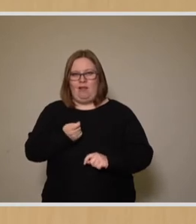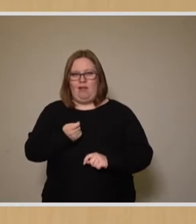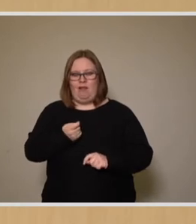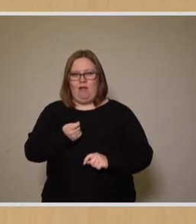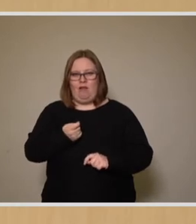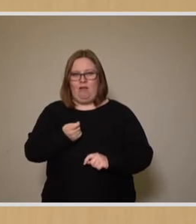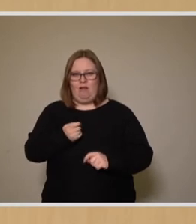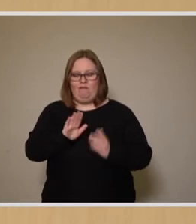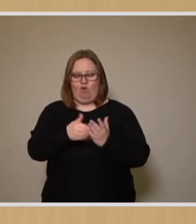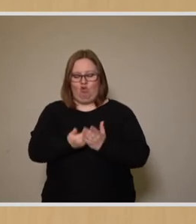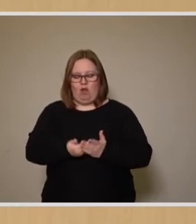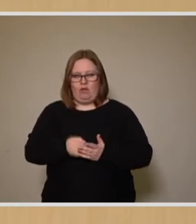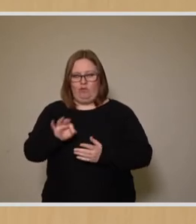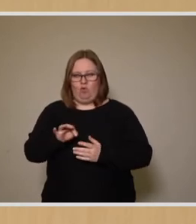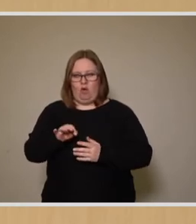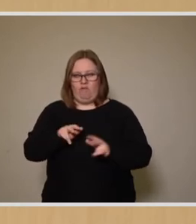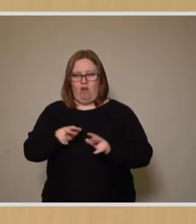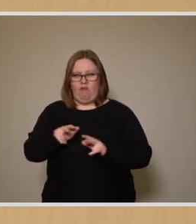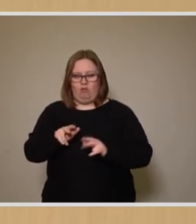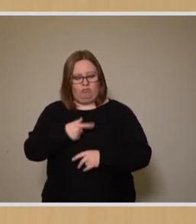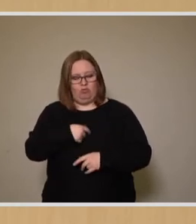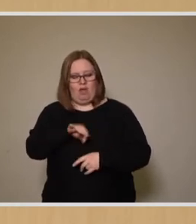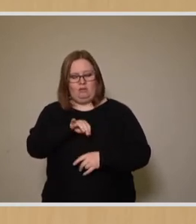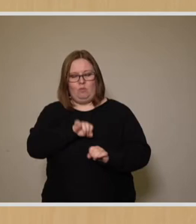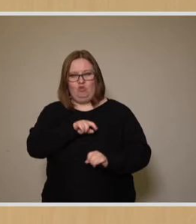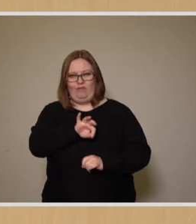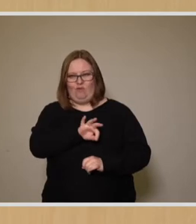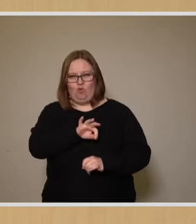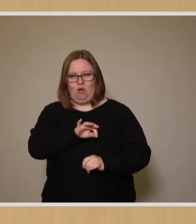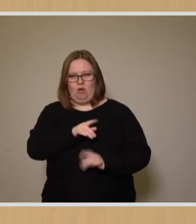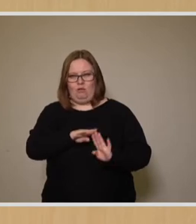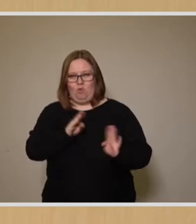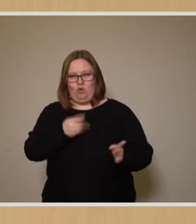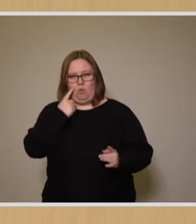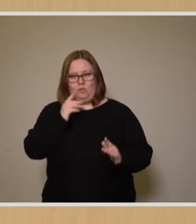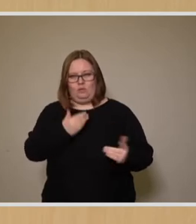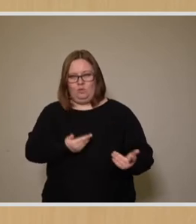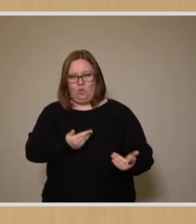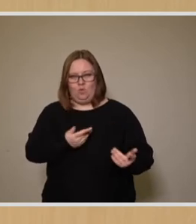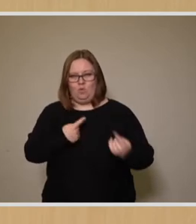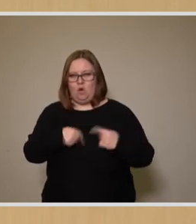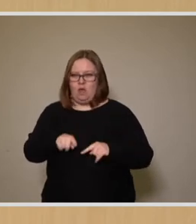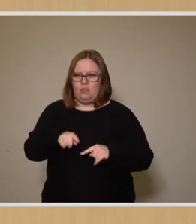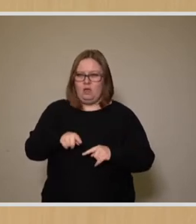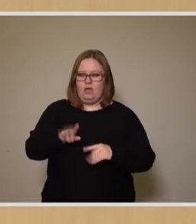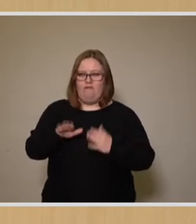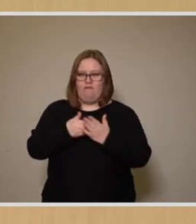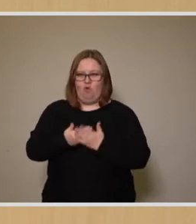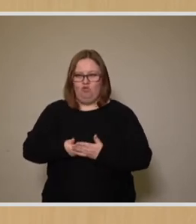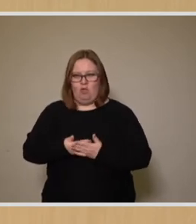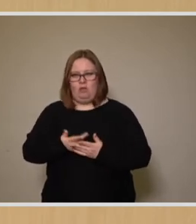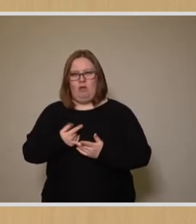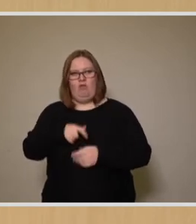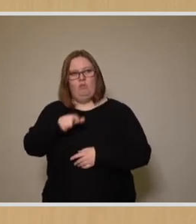uns die einzig wirklich greifbare Zukunftsoption für das Gebäude, was derzeit vorliegt. Andere Vorschläge von Bürgern, Stadträten und Bürgermeistern gab es in